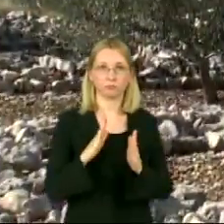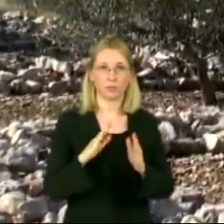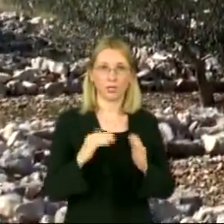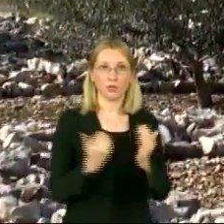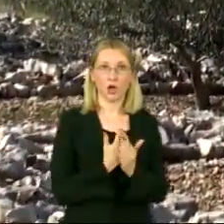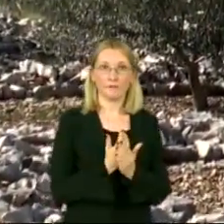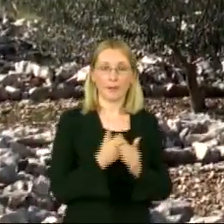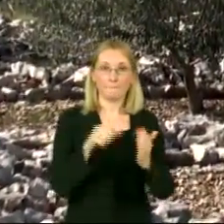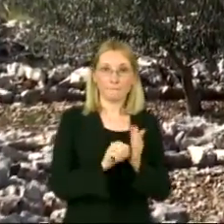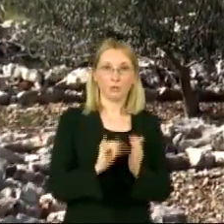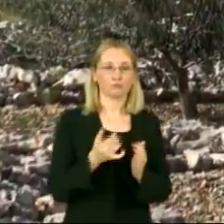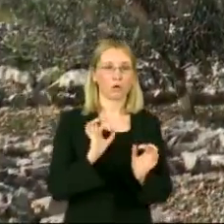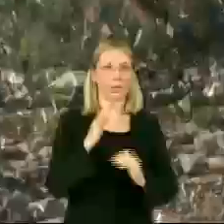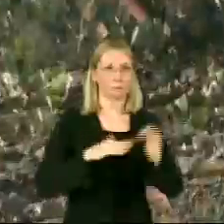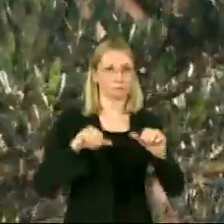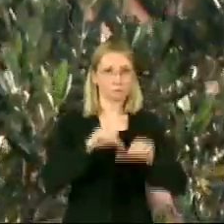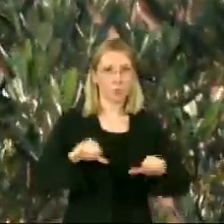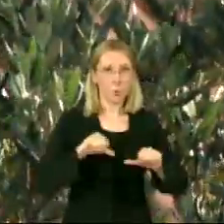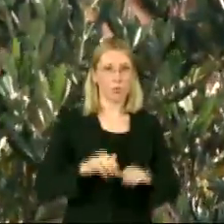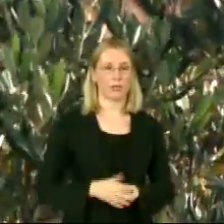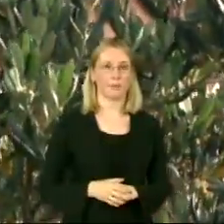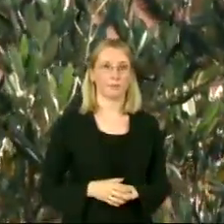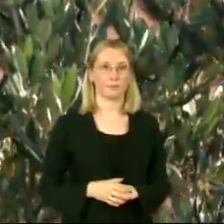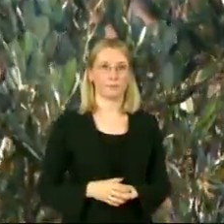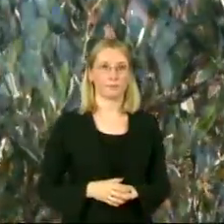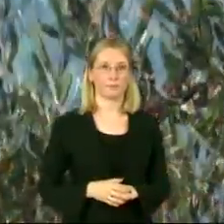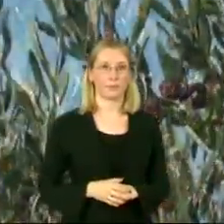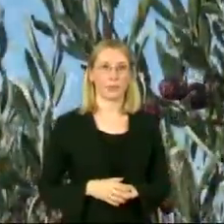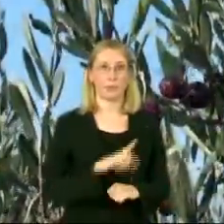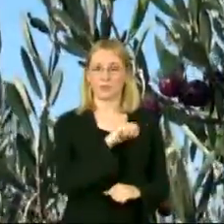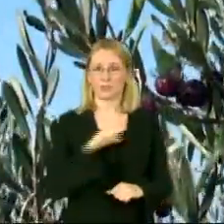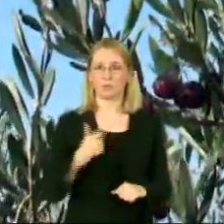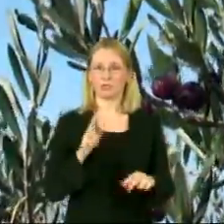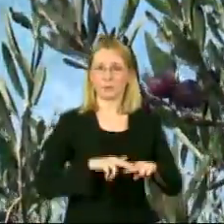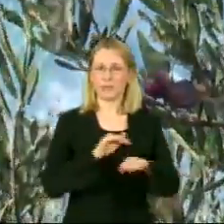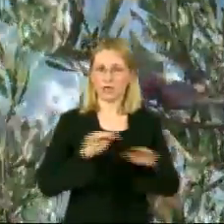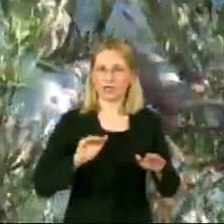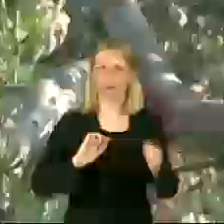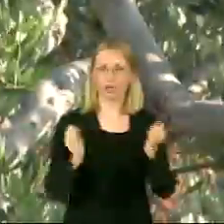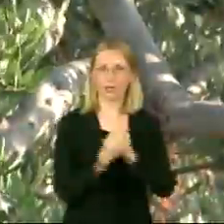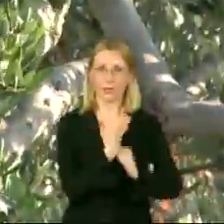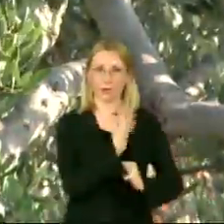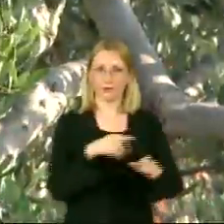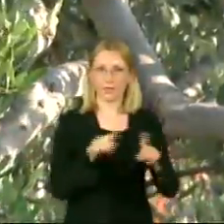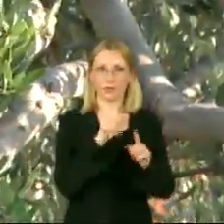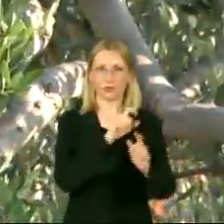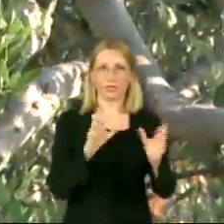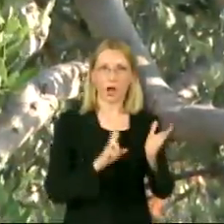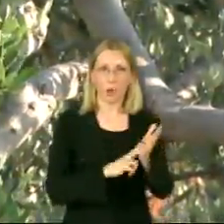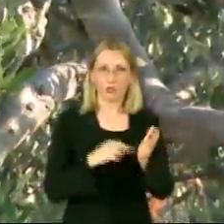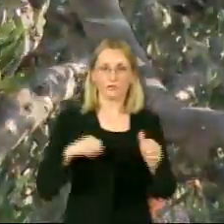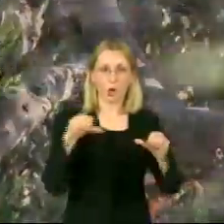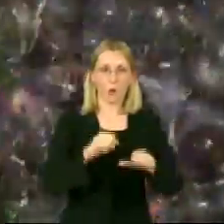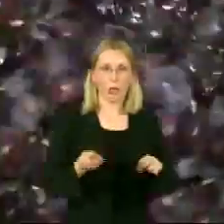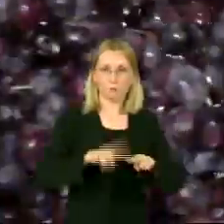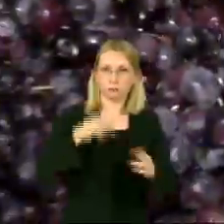sadnju novih maslina i još bolju kvalitetu maslinovog ulja. Dakle, ne samo da neće biti ograničenja, nego će Hrvatska kao članica Unije